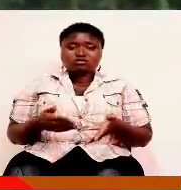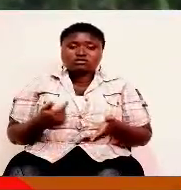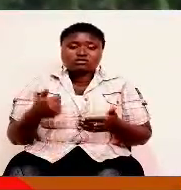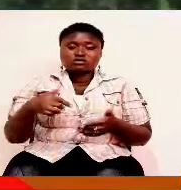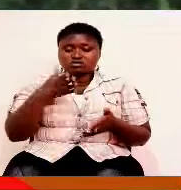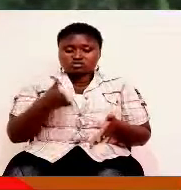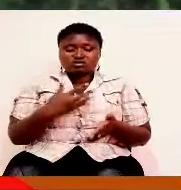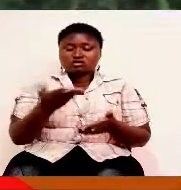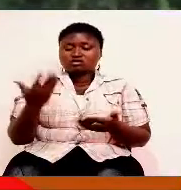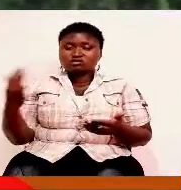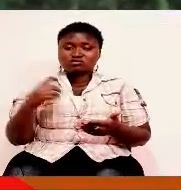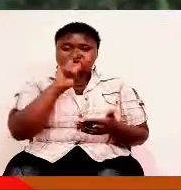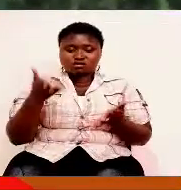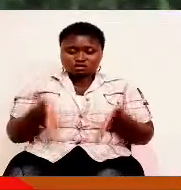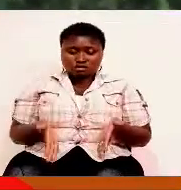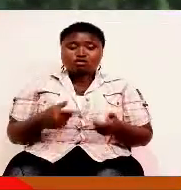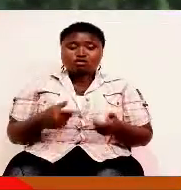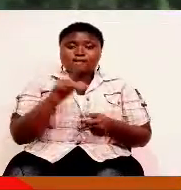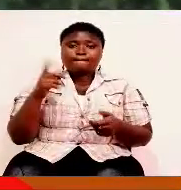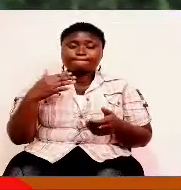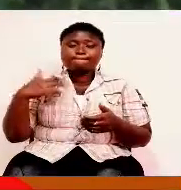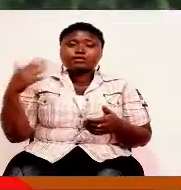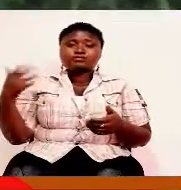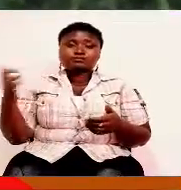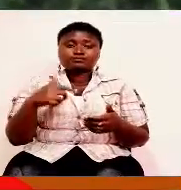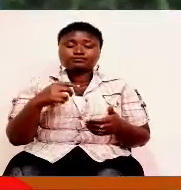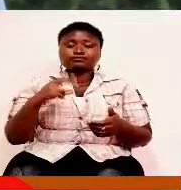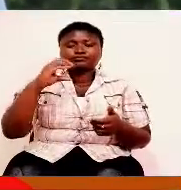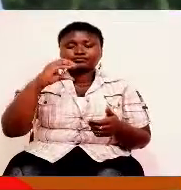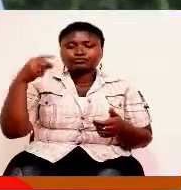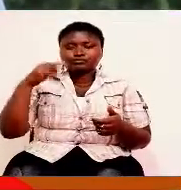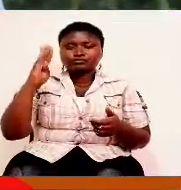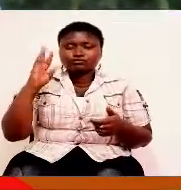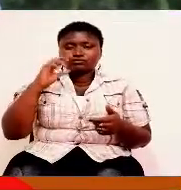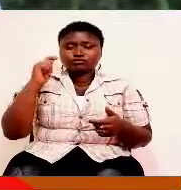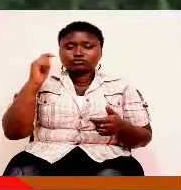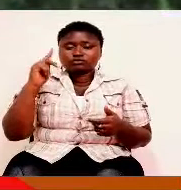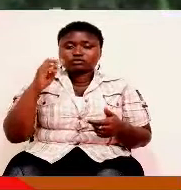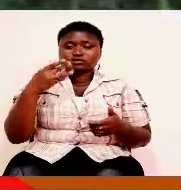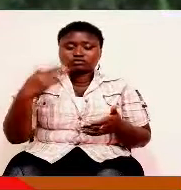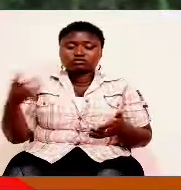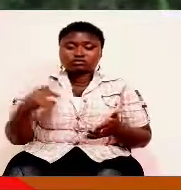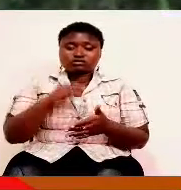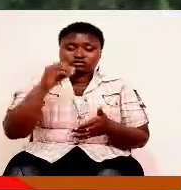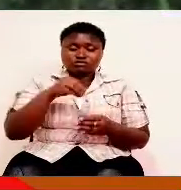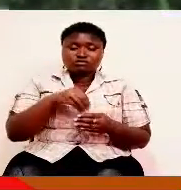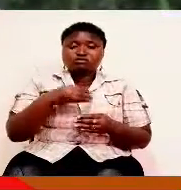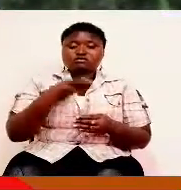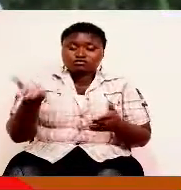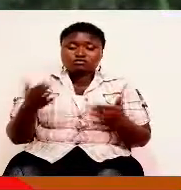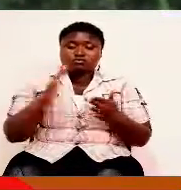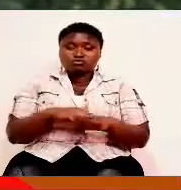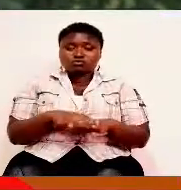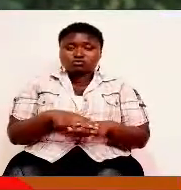ingekuwa tutaweka pesa kwa chipukati na mna gani ili tufanye uchaguzi ya kutosha na uchaguzi kwa njia mzuri. That's what we could be